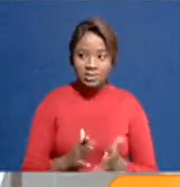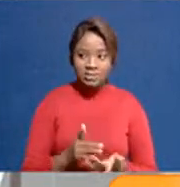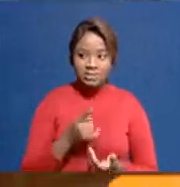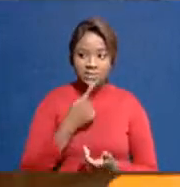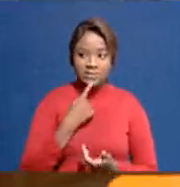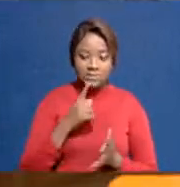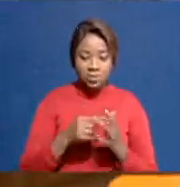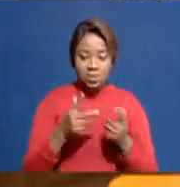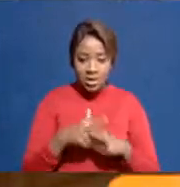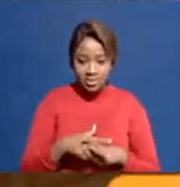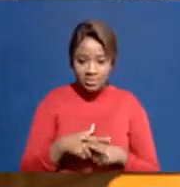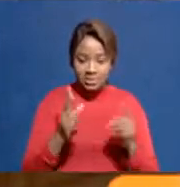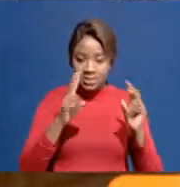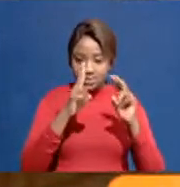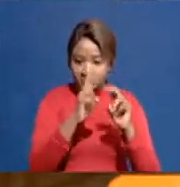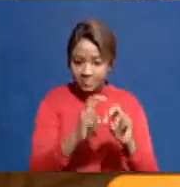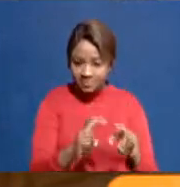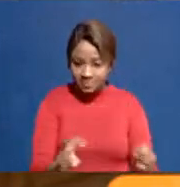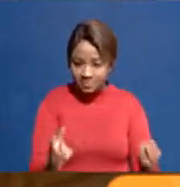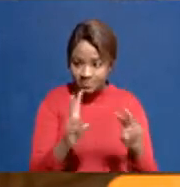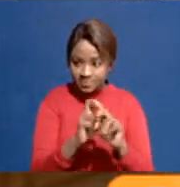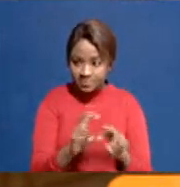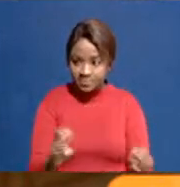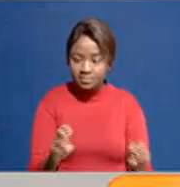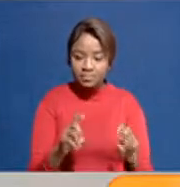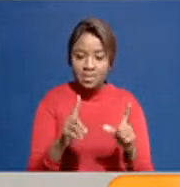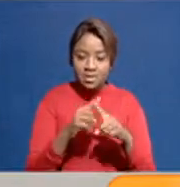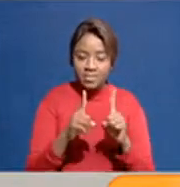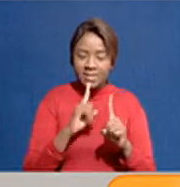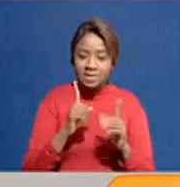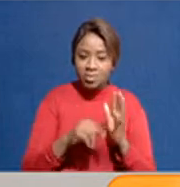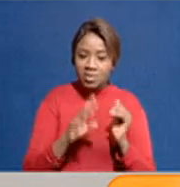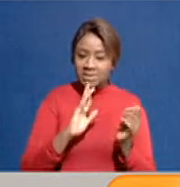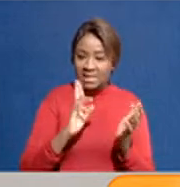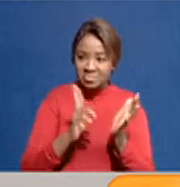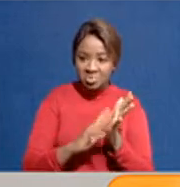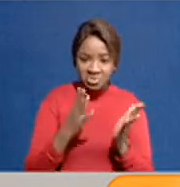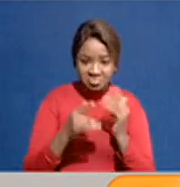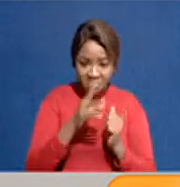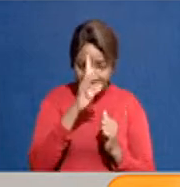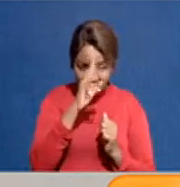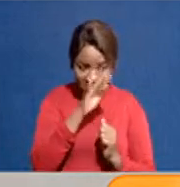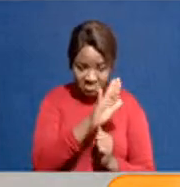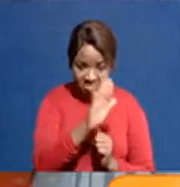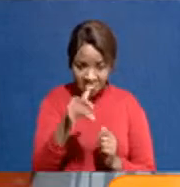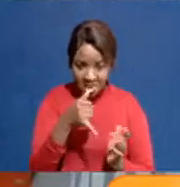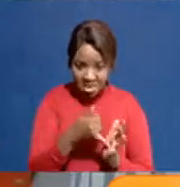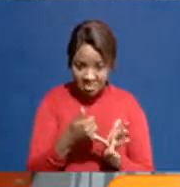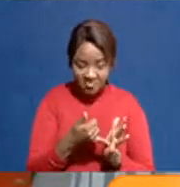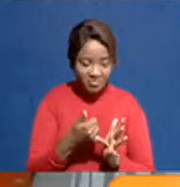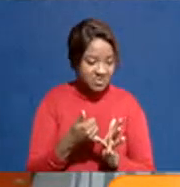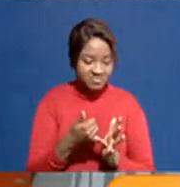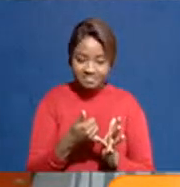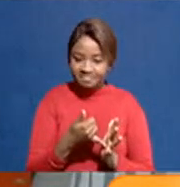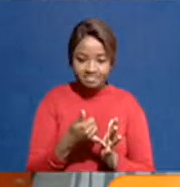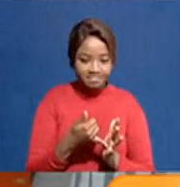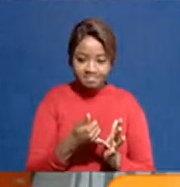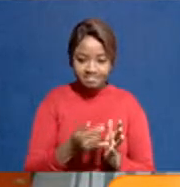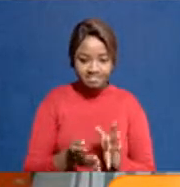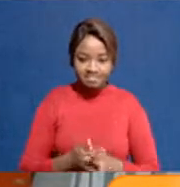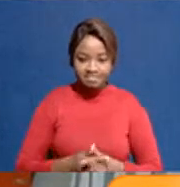amesema uchunguzi umeanzishwa, huku akipinga ripoti kuwa huenda polisi walihusika.